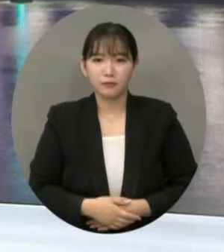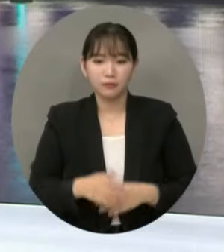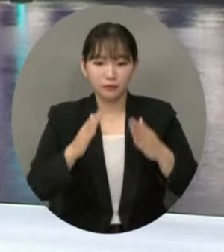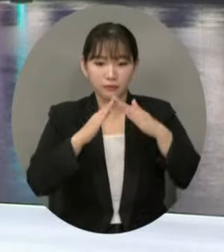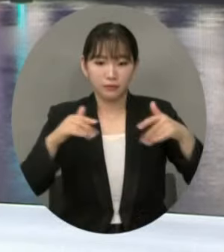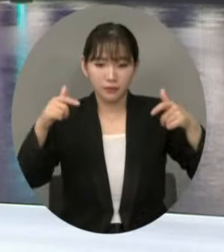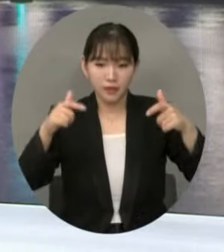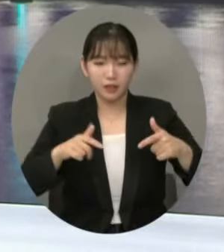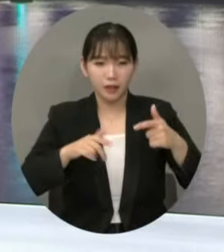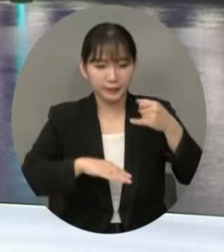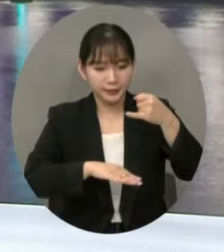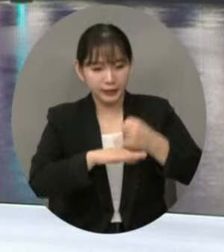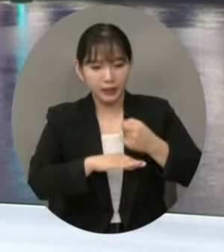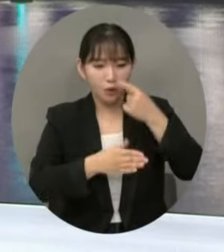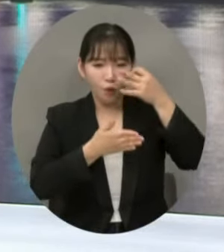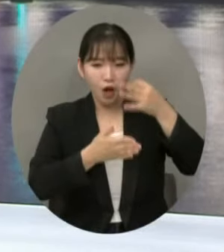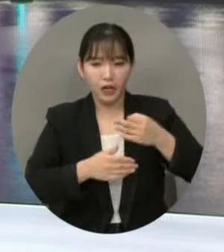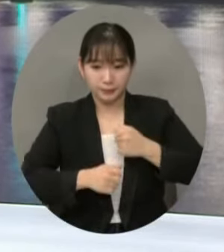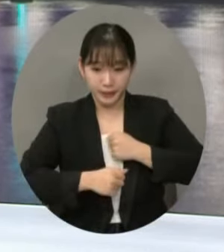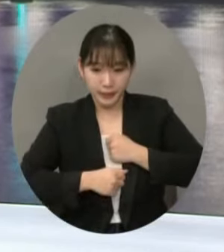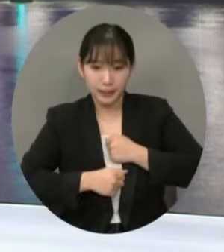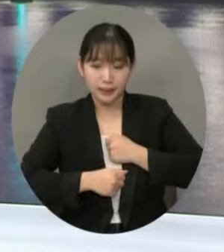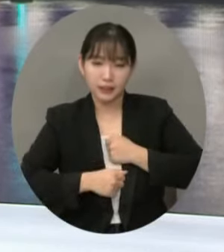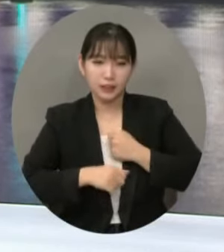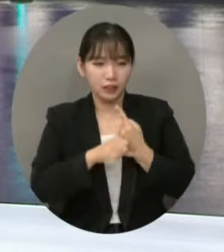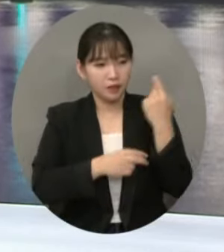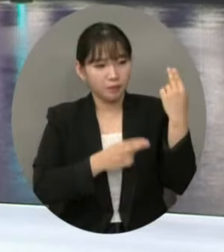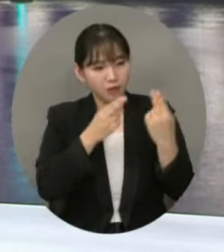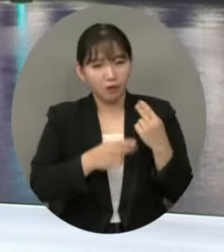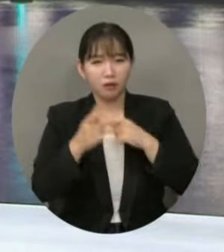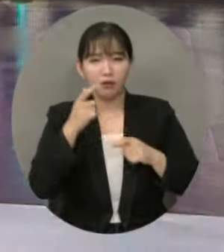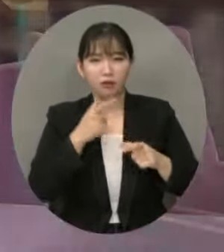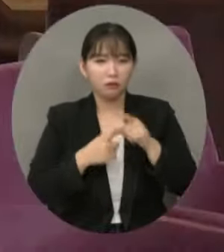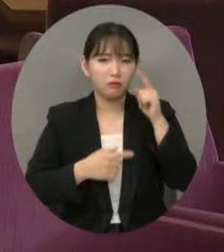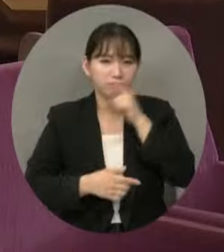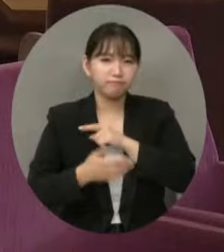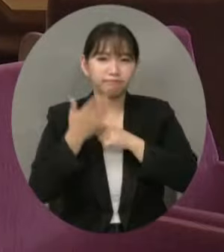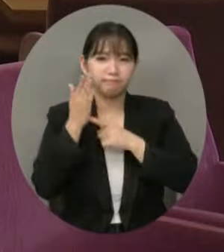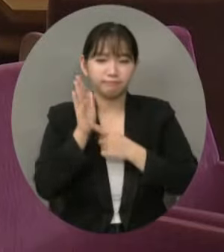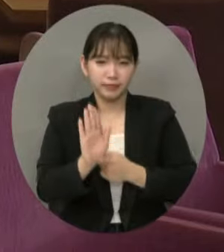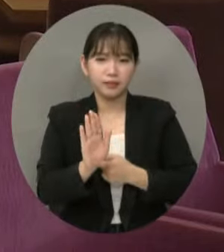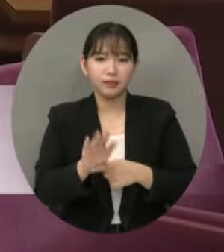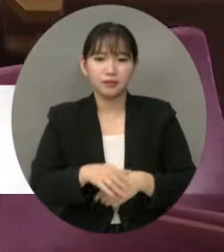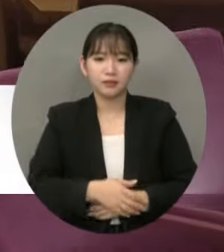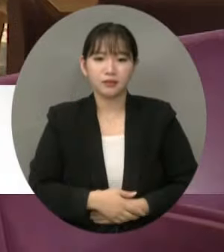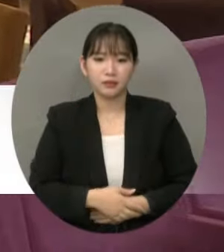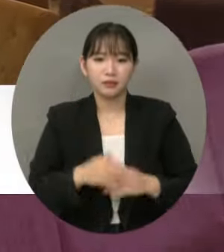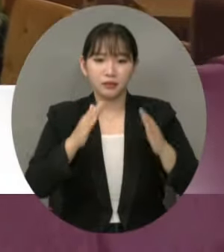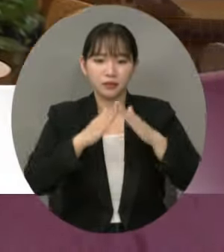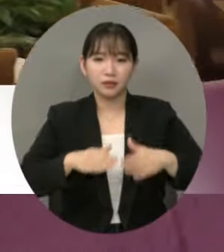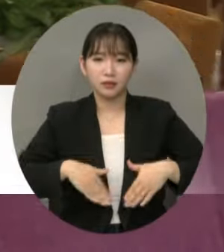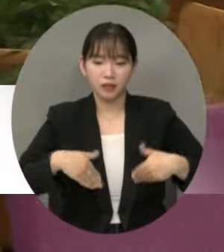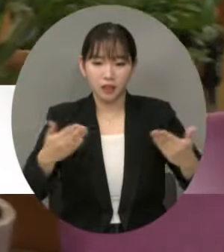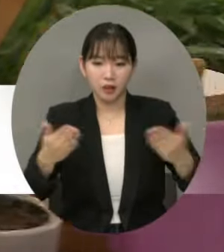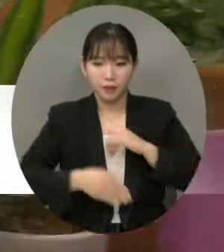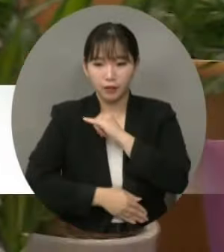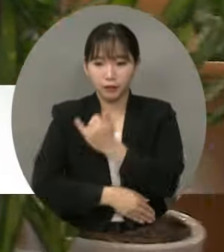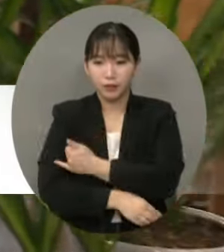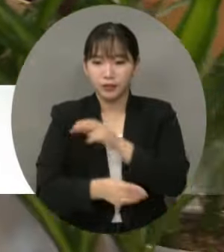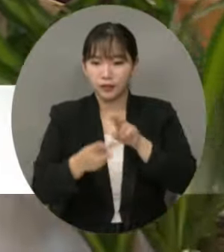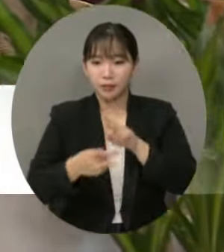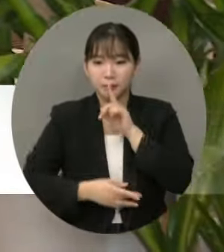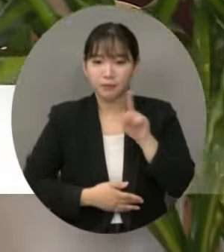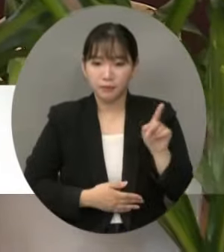전남 지역 최저임금 준수율이 지난해에 비해 악화된 것으로 조사됐습니다. 전남 노동권익센터에